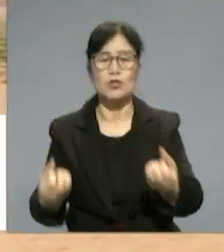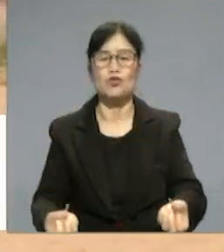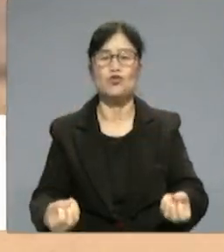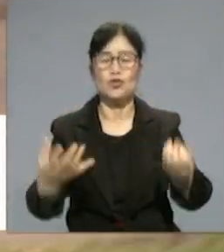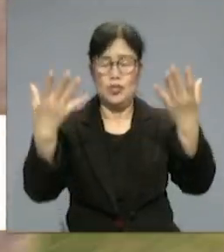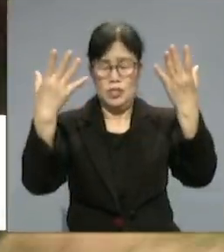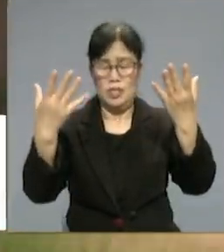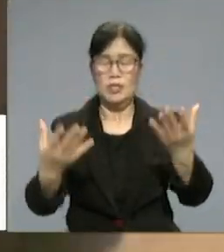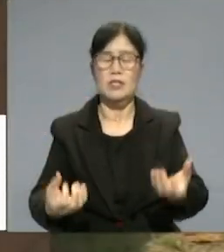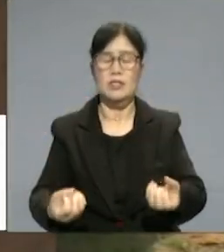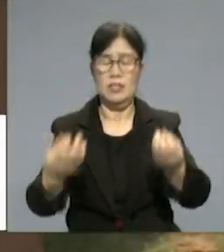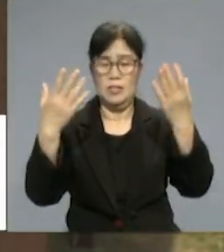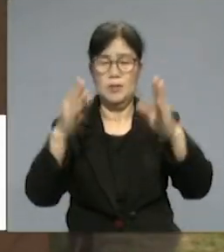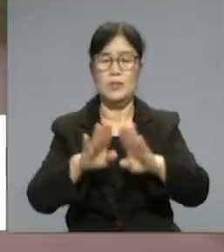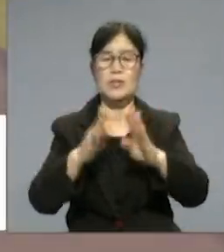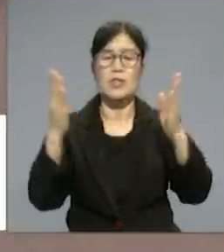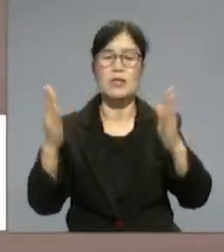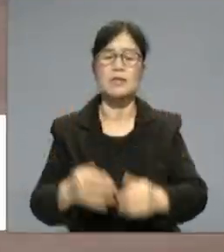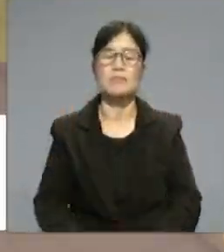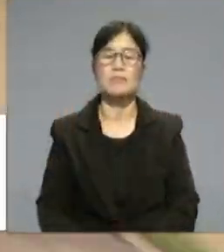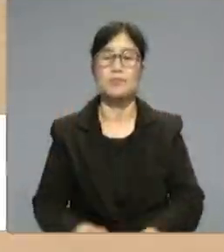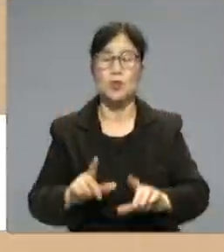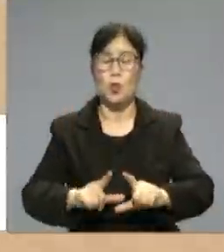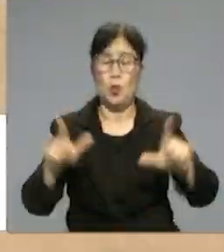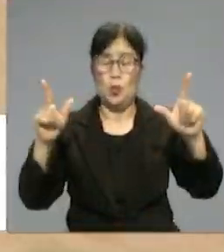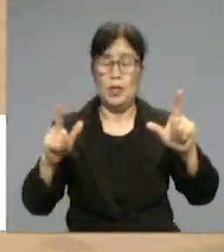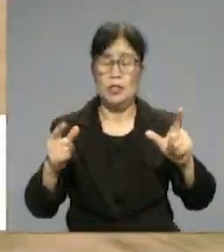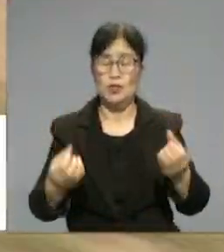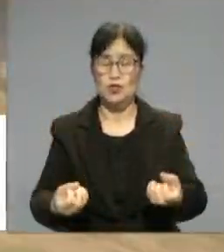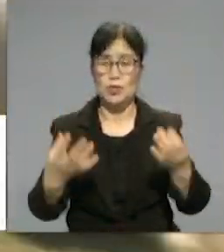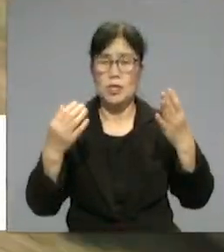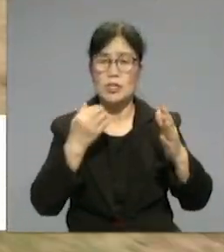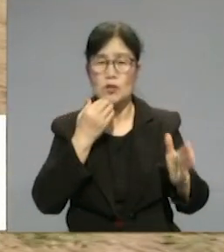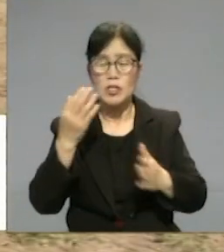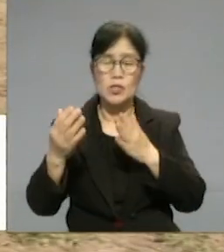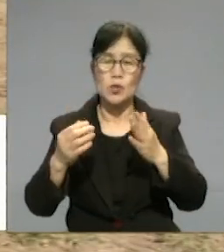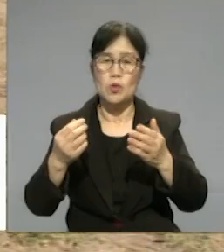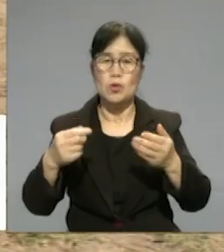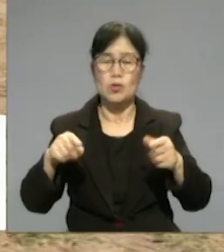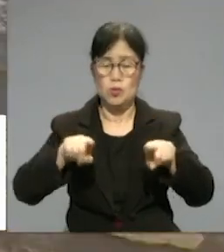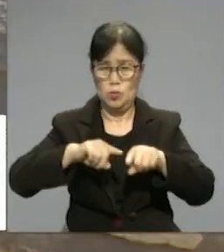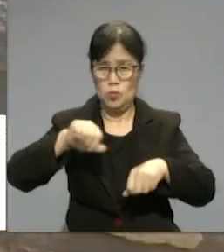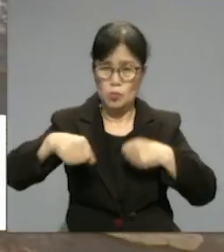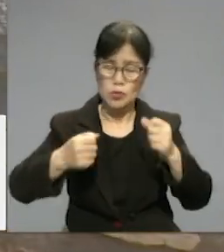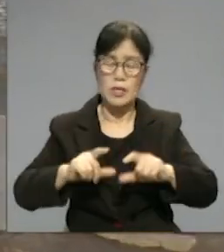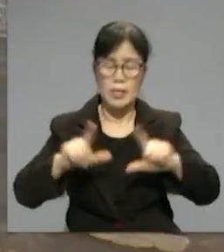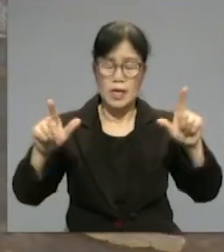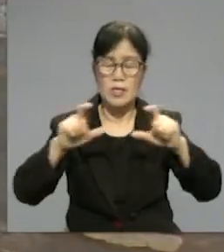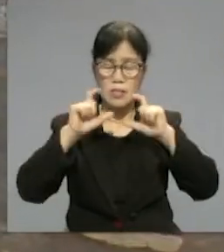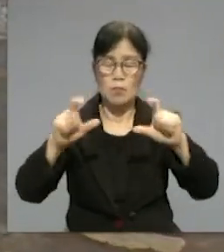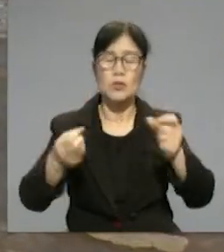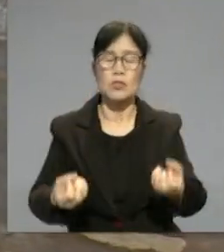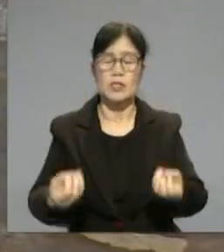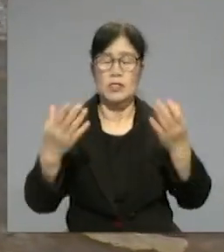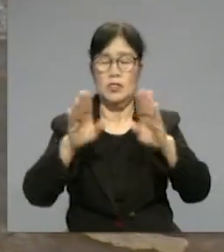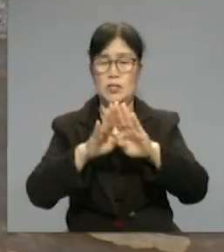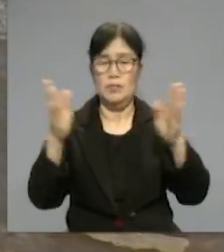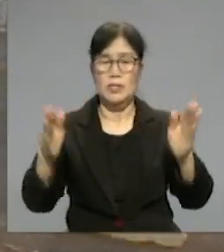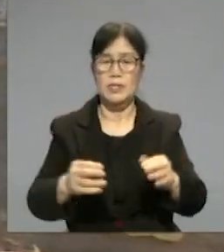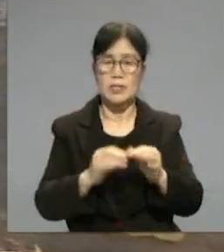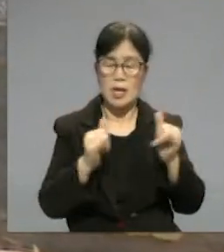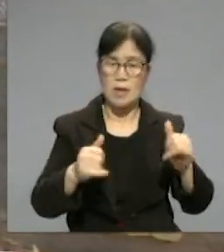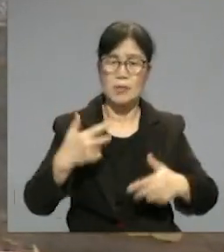축제인 페스타를 진행합니다. 올해 페스타에선 경기도 반려동물의 날 선포식이 열립니다.